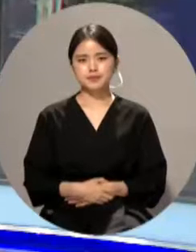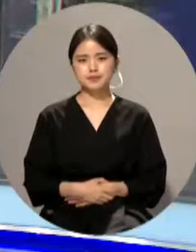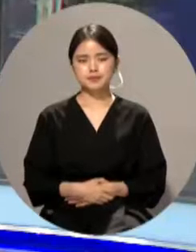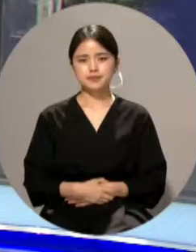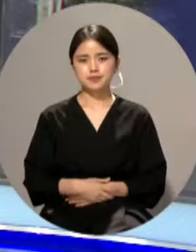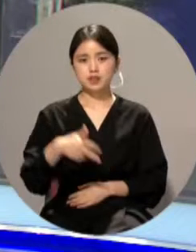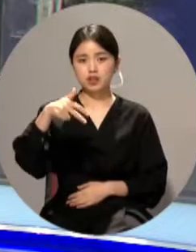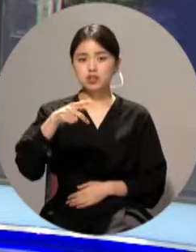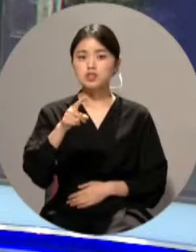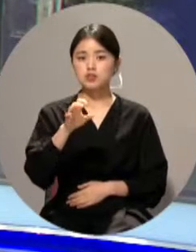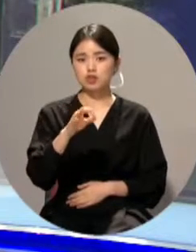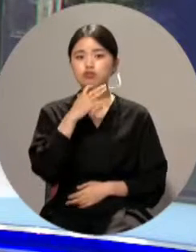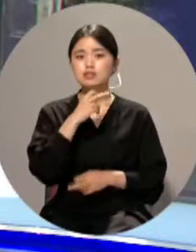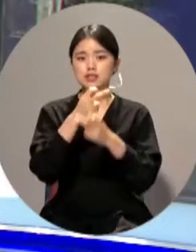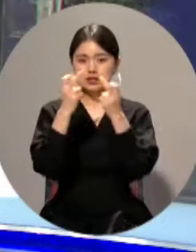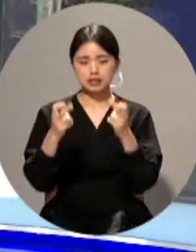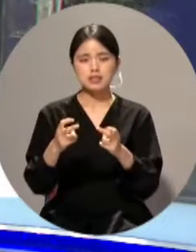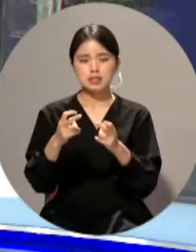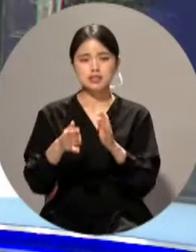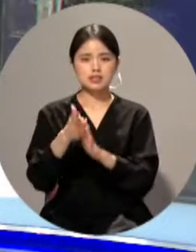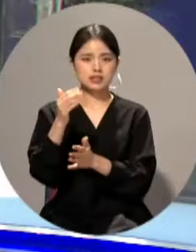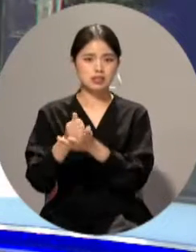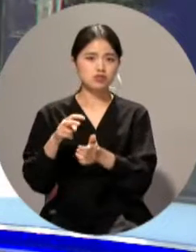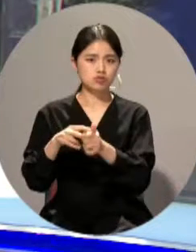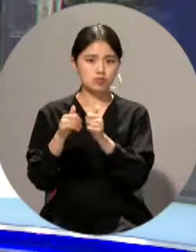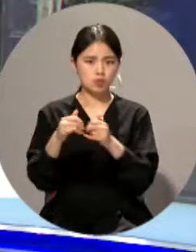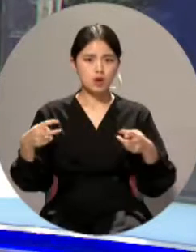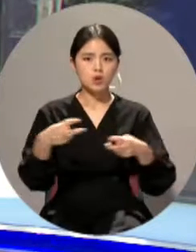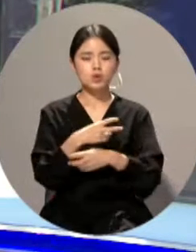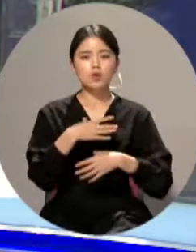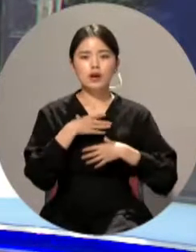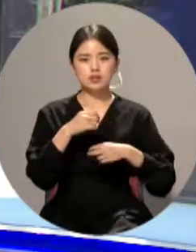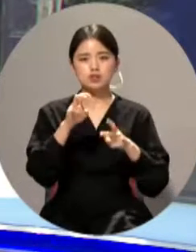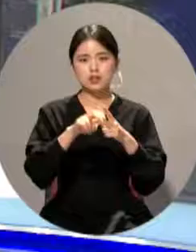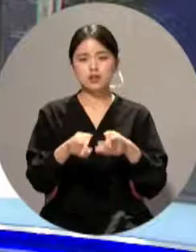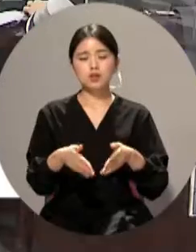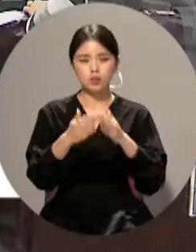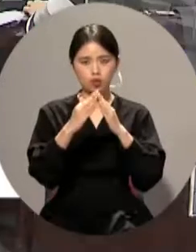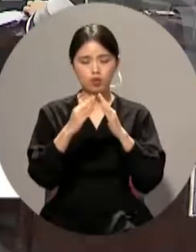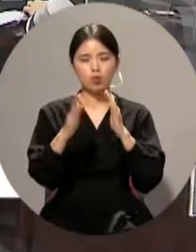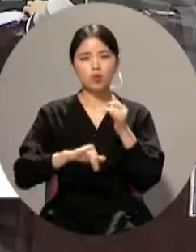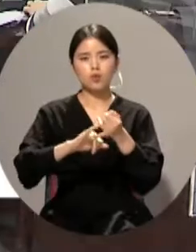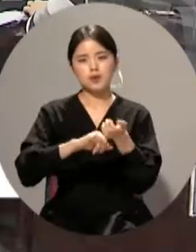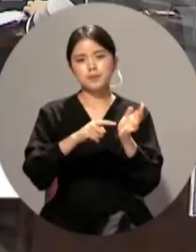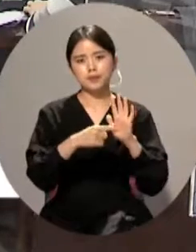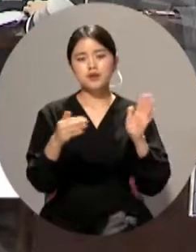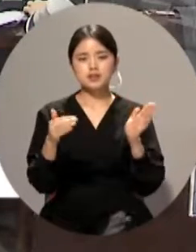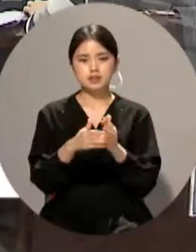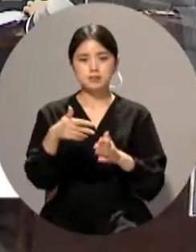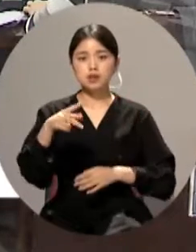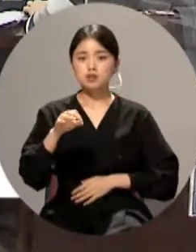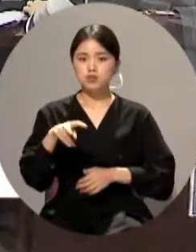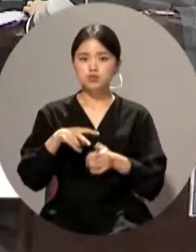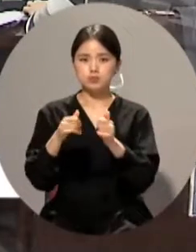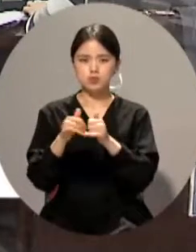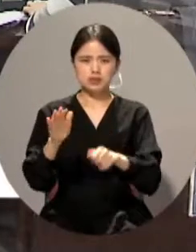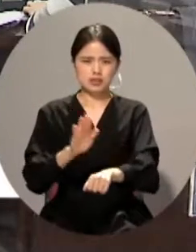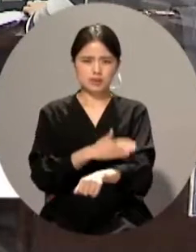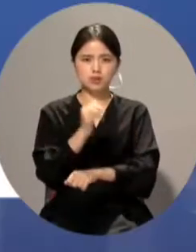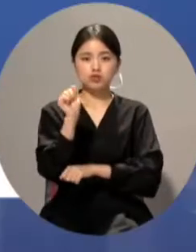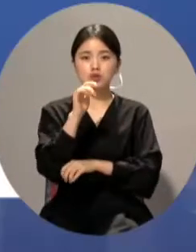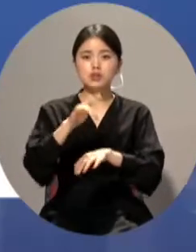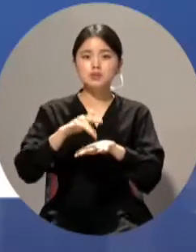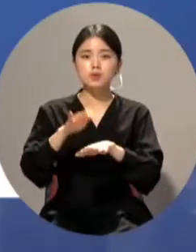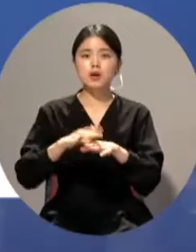청원 율 민주당 익산시장 예비후보가 교통안전 센터 건립 추진을 공격했습니다 정 후보는 잘못된 운전